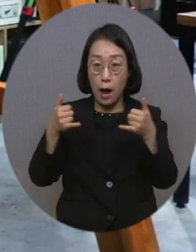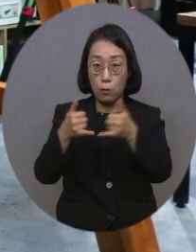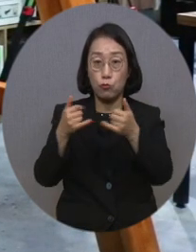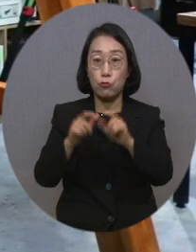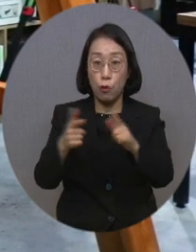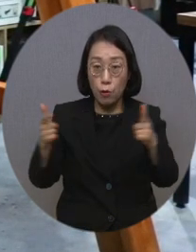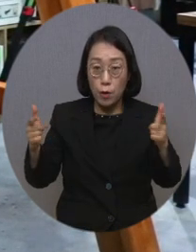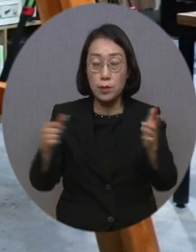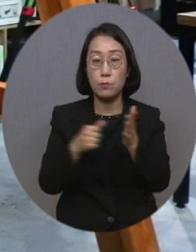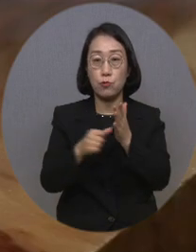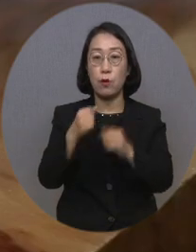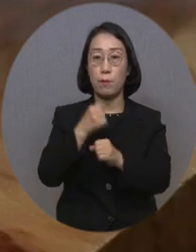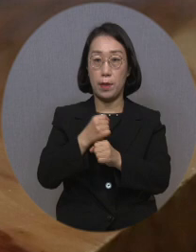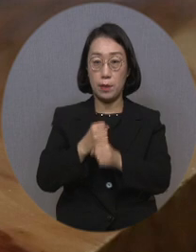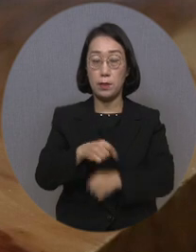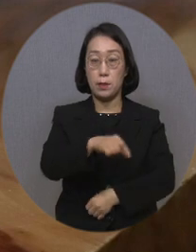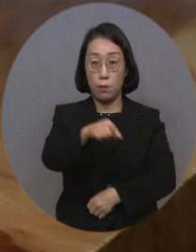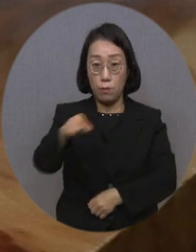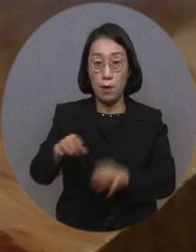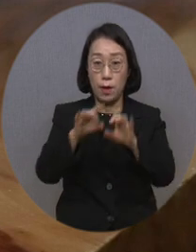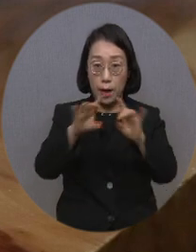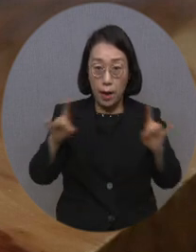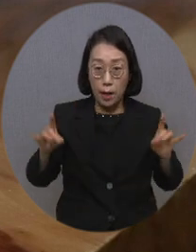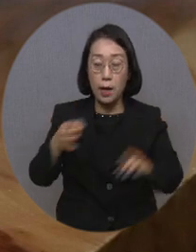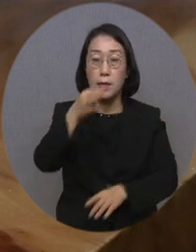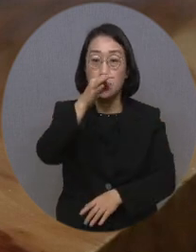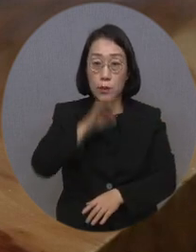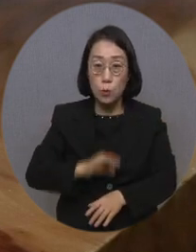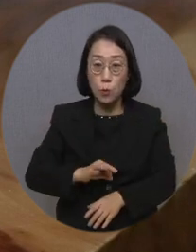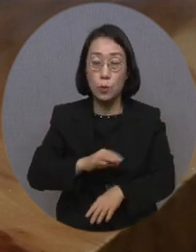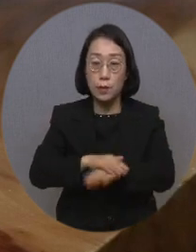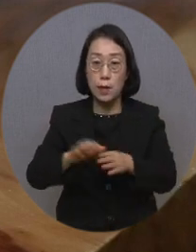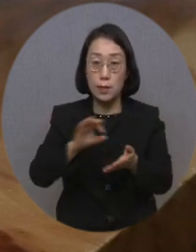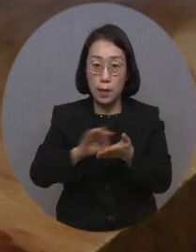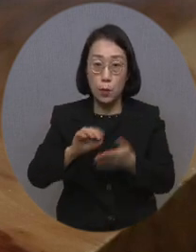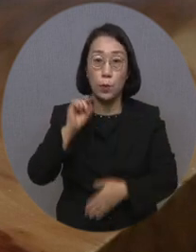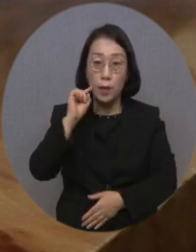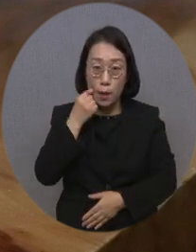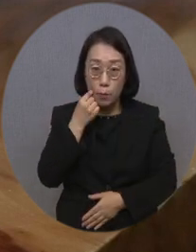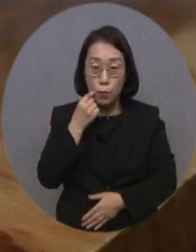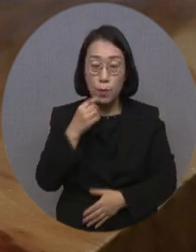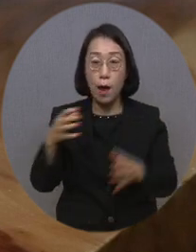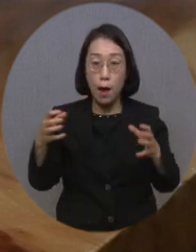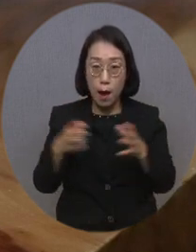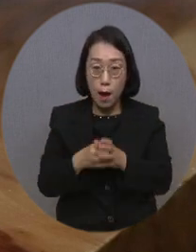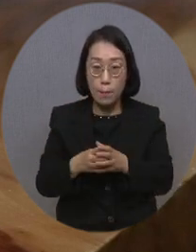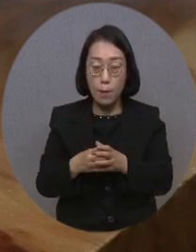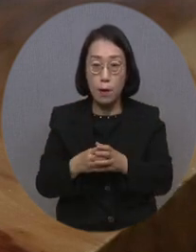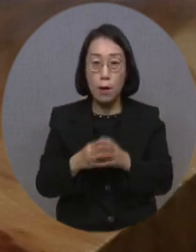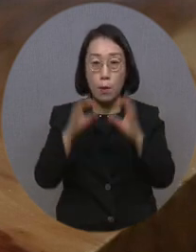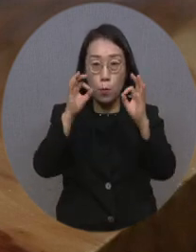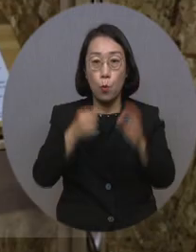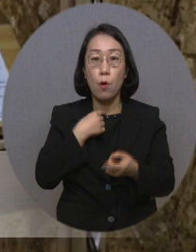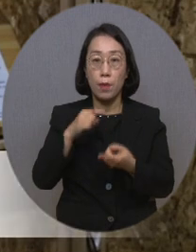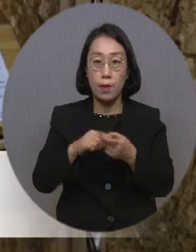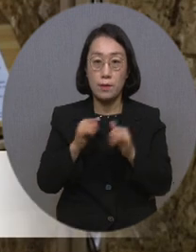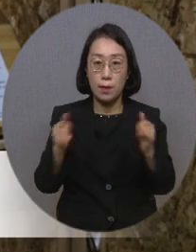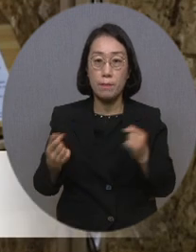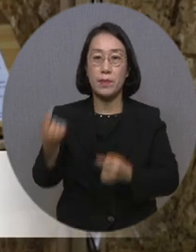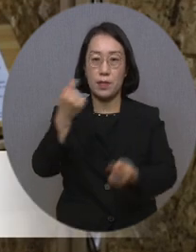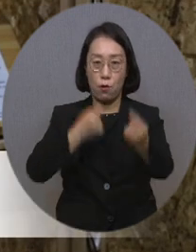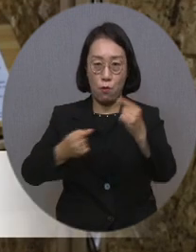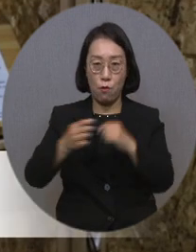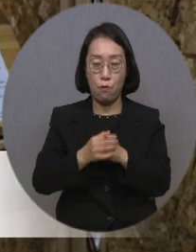다양한 작품은 작품마다 실용성과 아름다움까지 더해져 찾는 사람이 많습니다 나무향기에